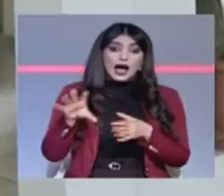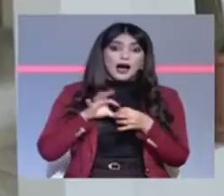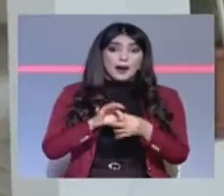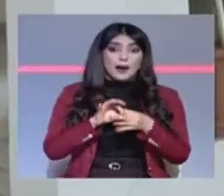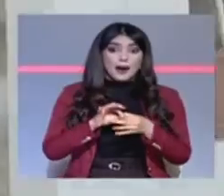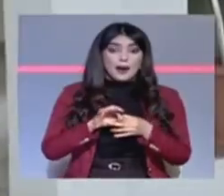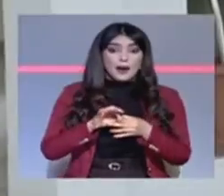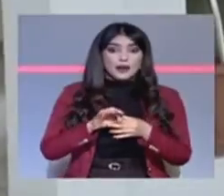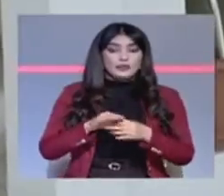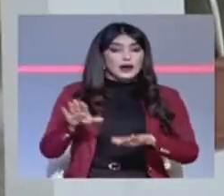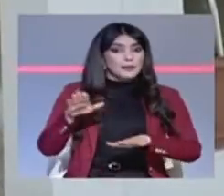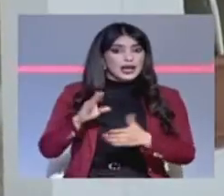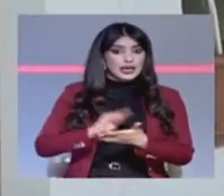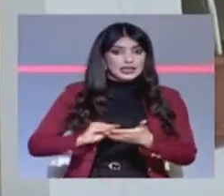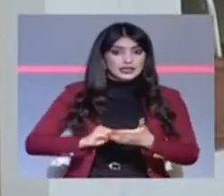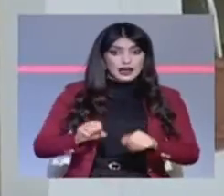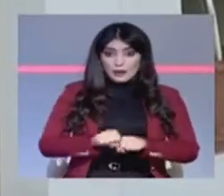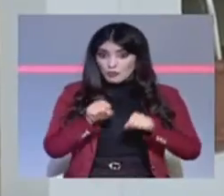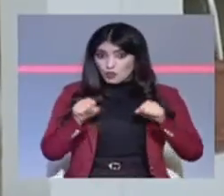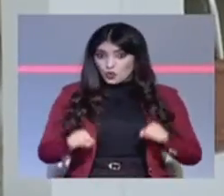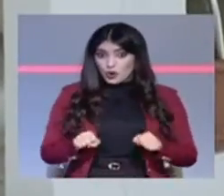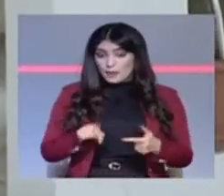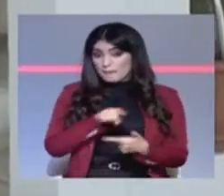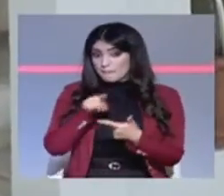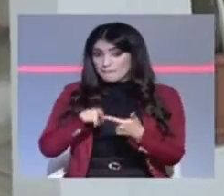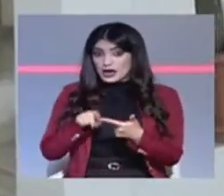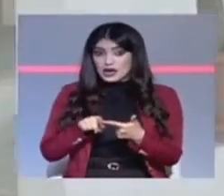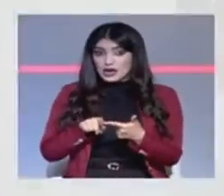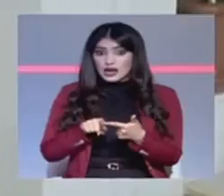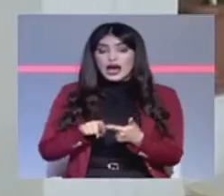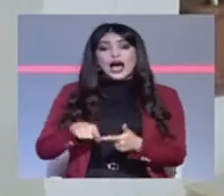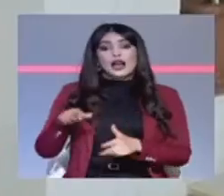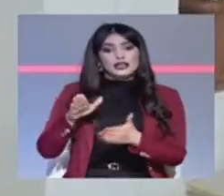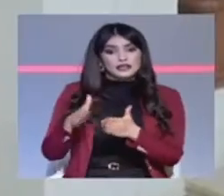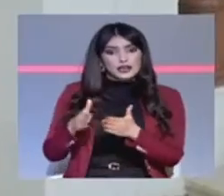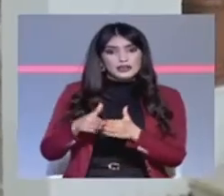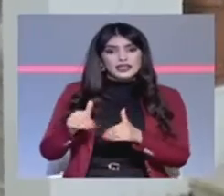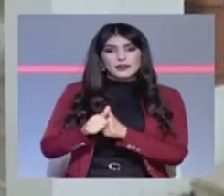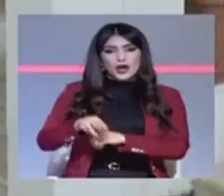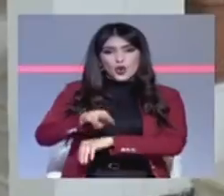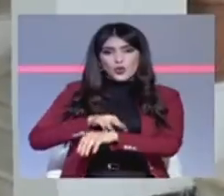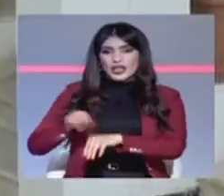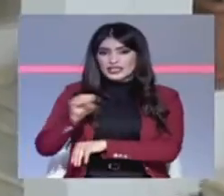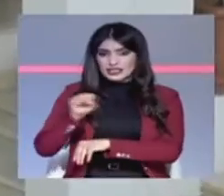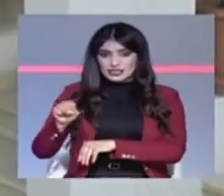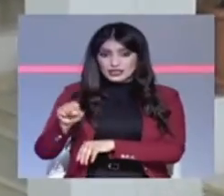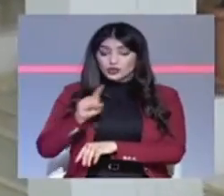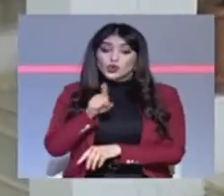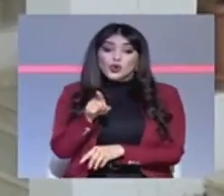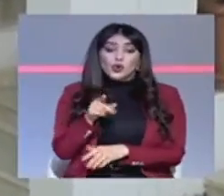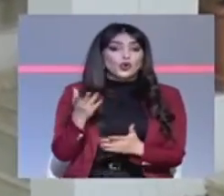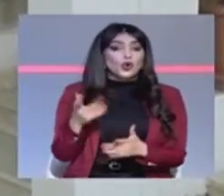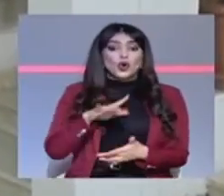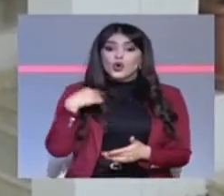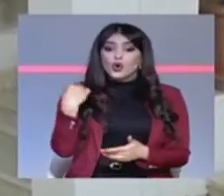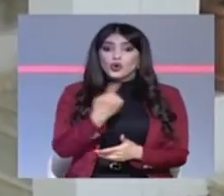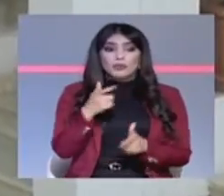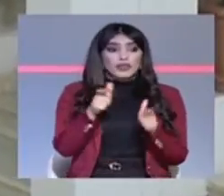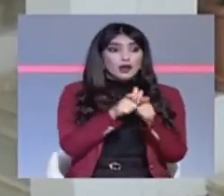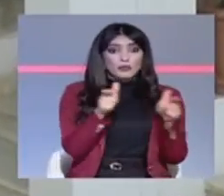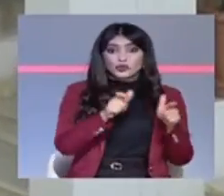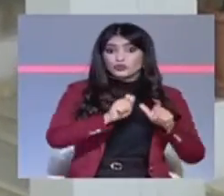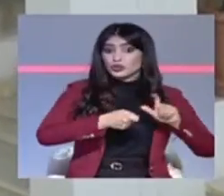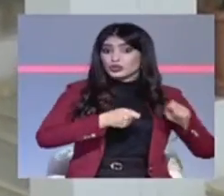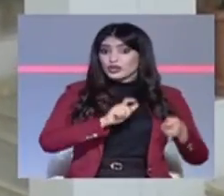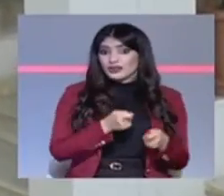مع الاداره المركزيه ما طلبات متعلقه بنا احنا لنا على المستوى واحنا بالعكس يعني مش مصلحتنا مشكله انه مستثمر